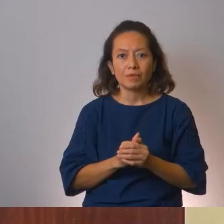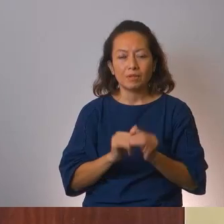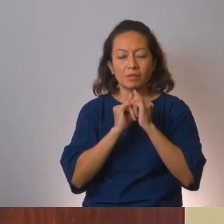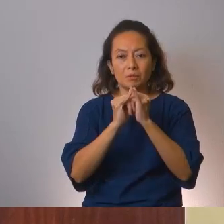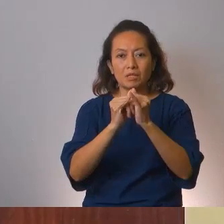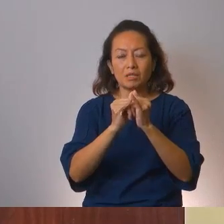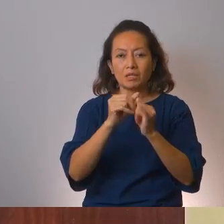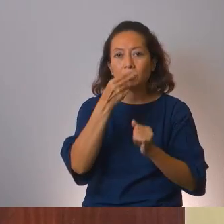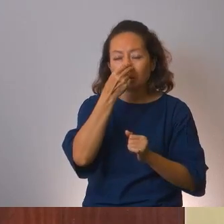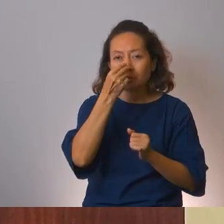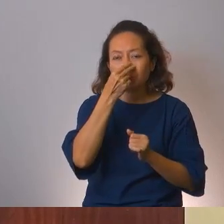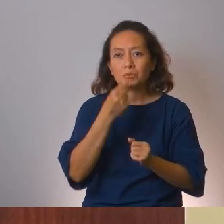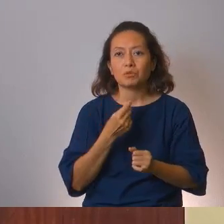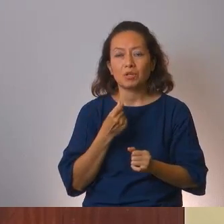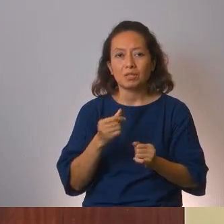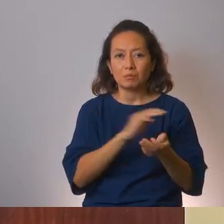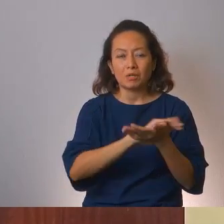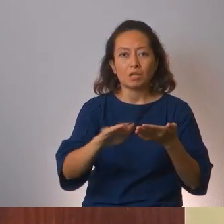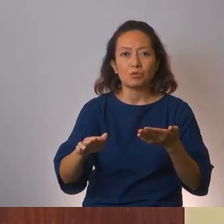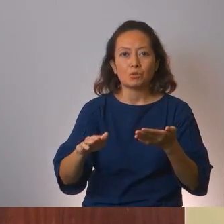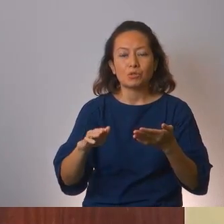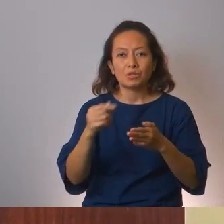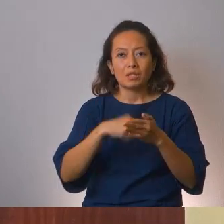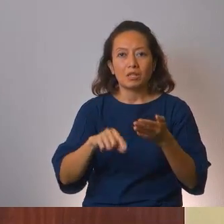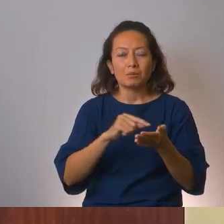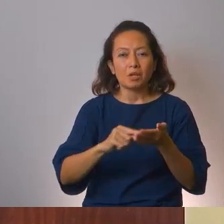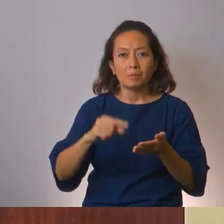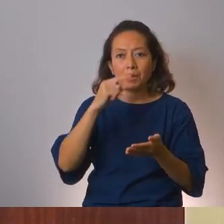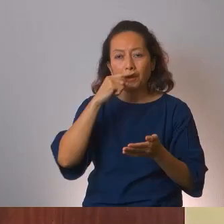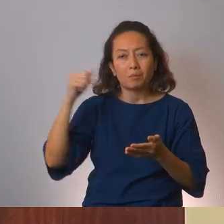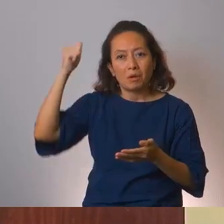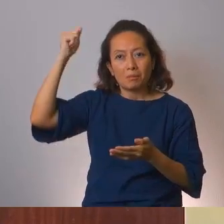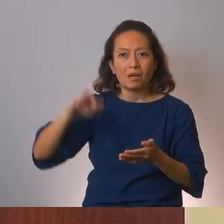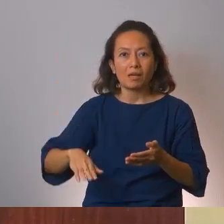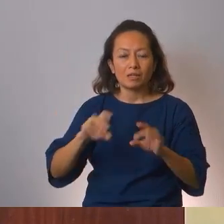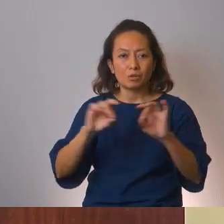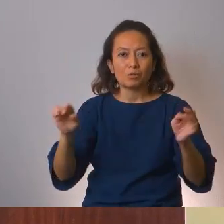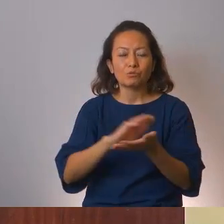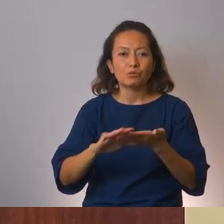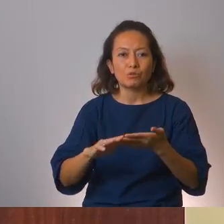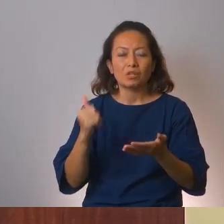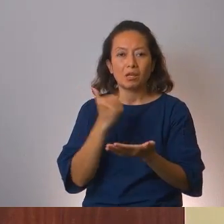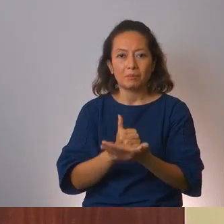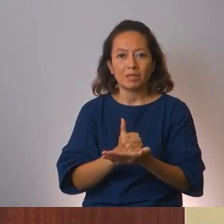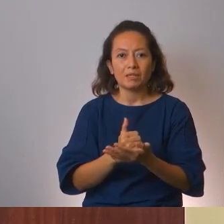ibadah Kamis Putih ini berlangsung dalam nama Bapa, Anak, dan Roh Kudus. Amin.